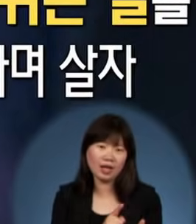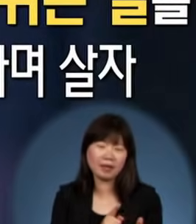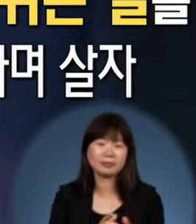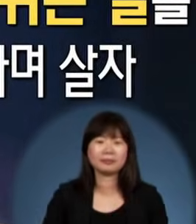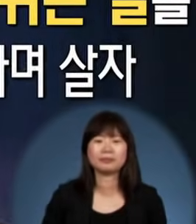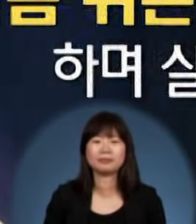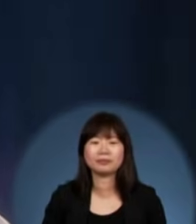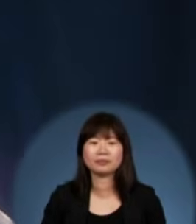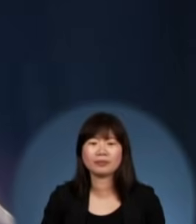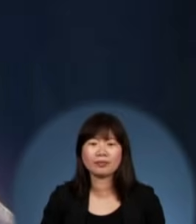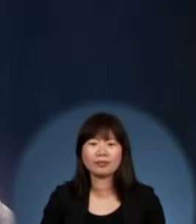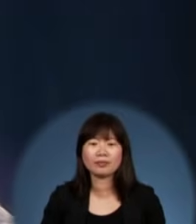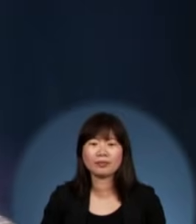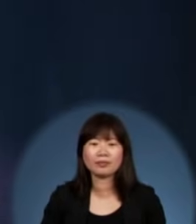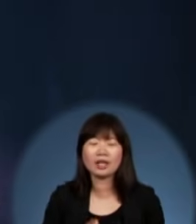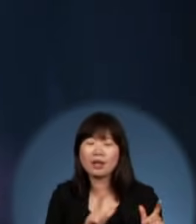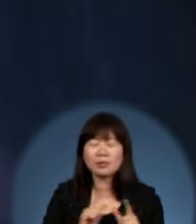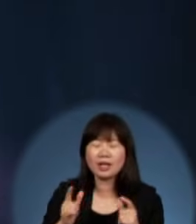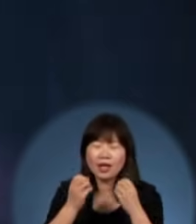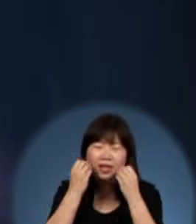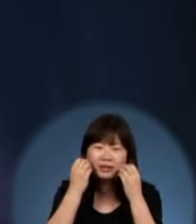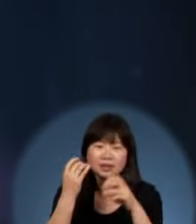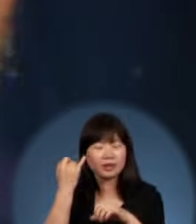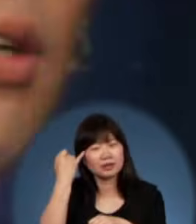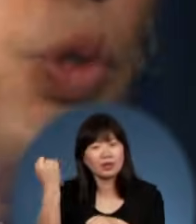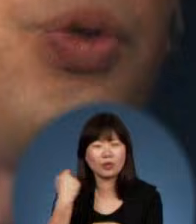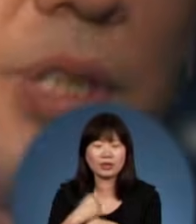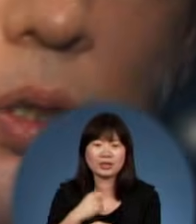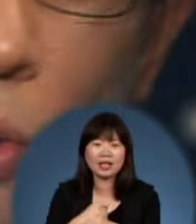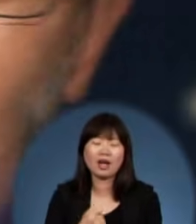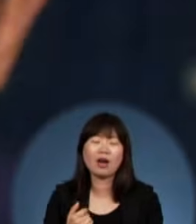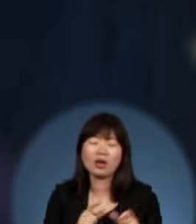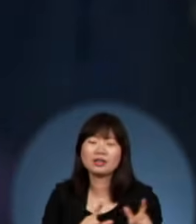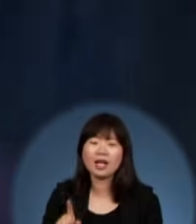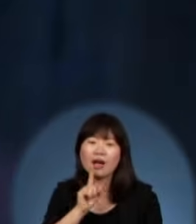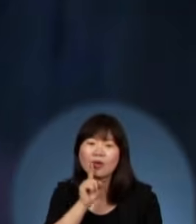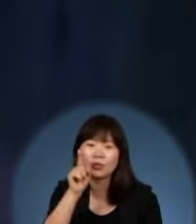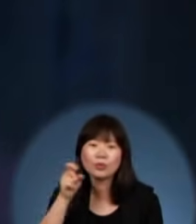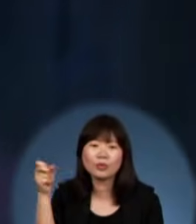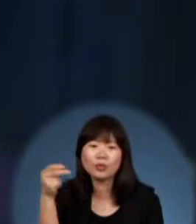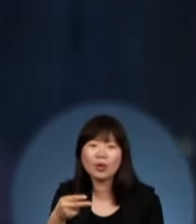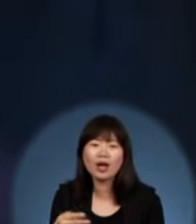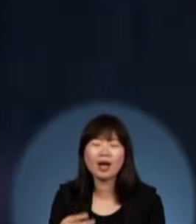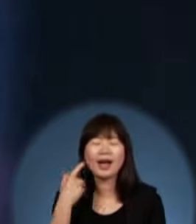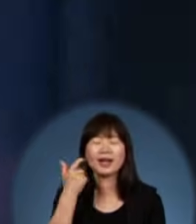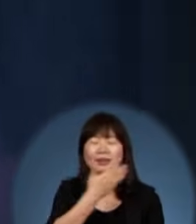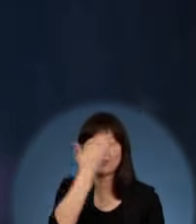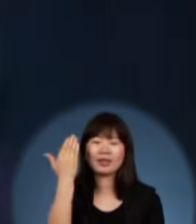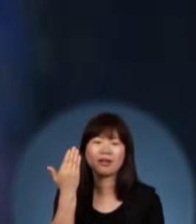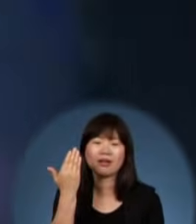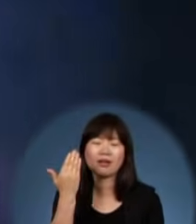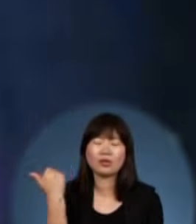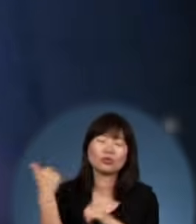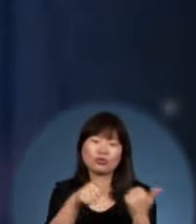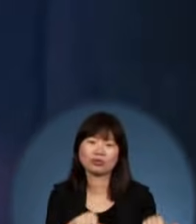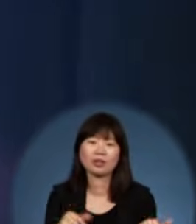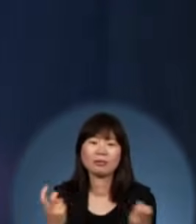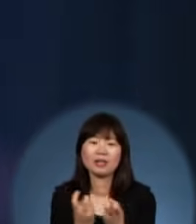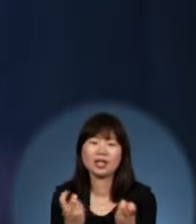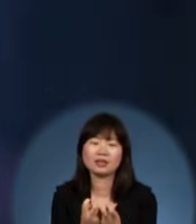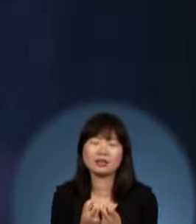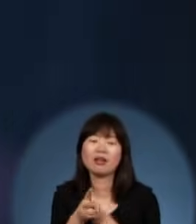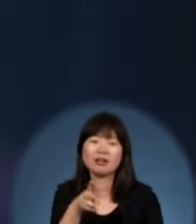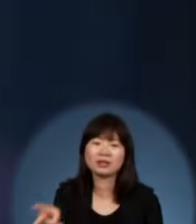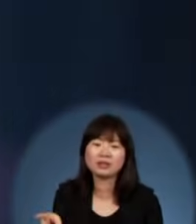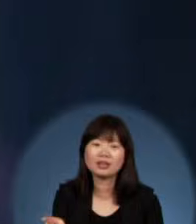돈이 에 다이 크리스 창조적으로 살고 그리고 아름답게 죽는 방식